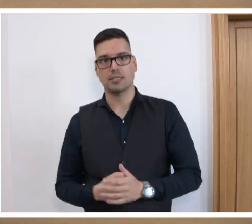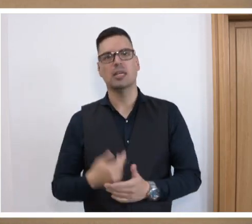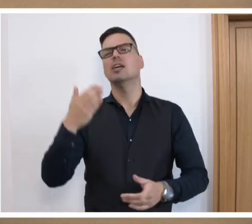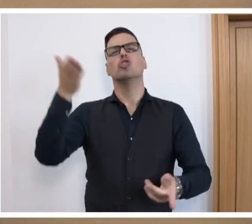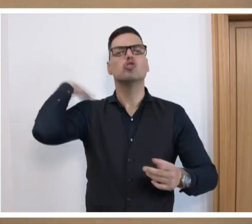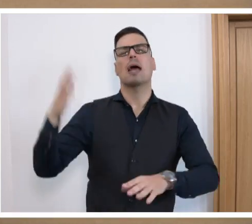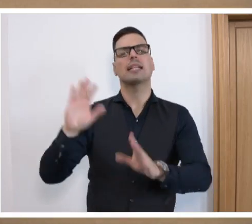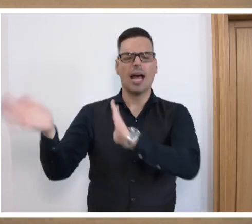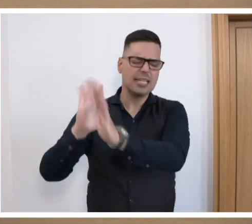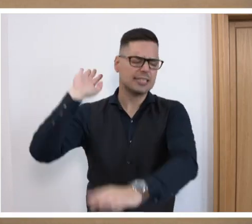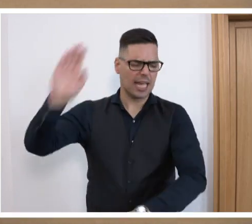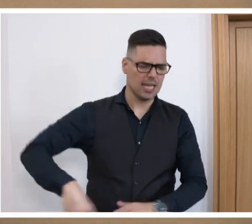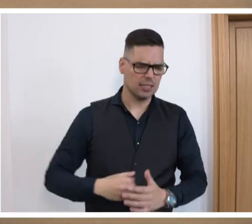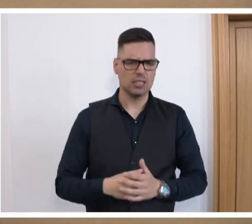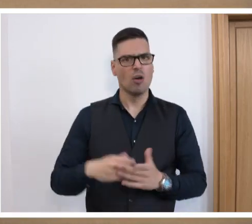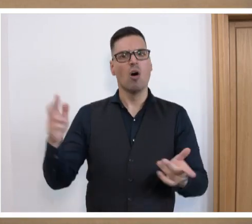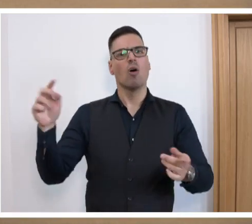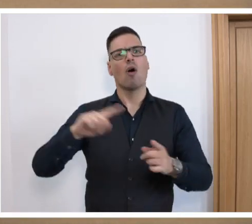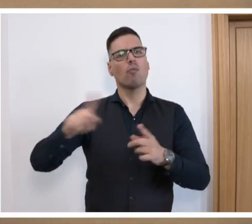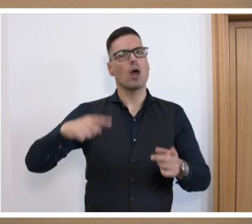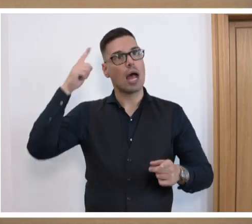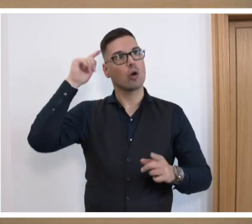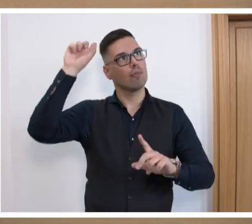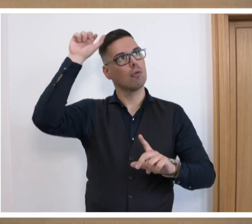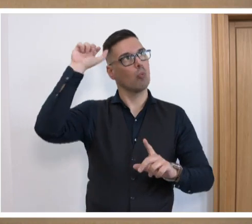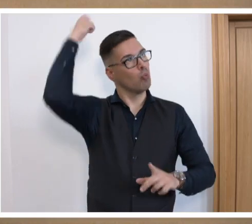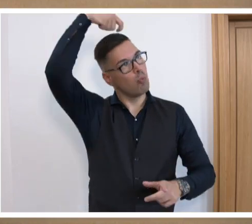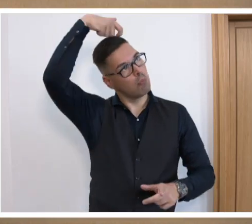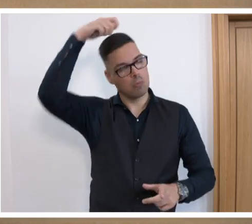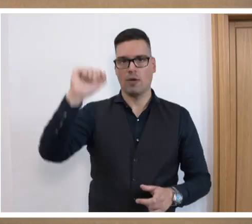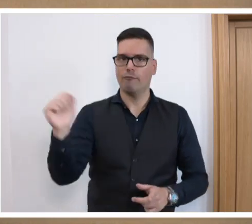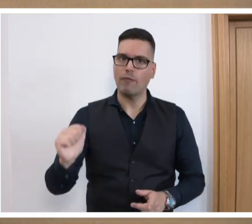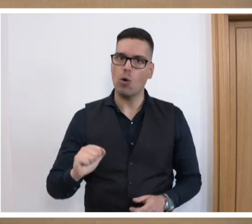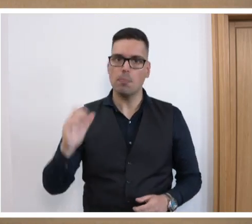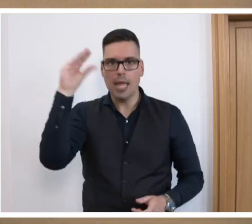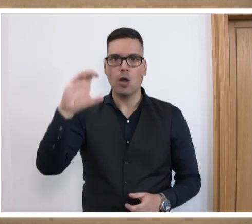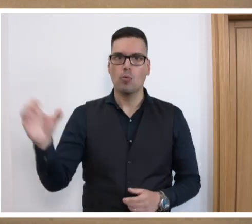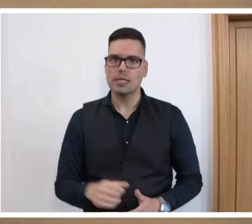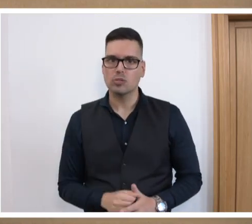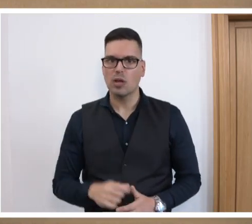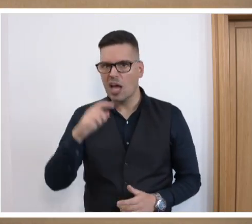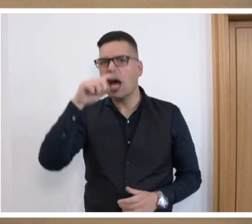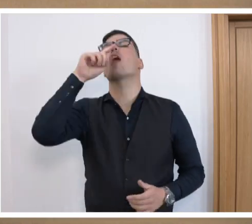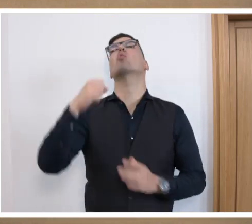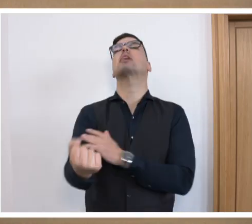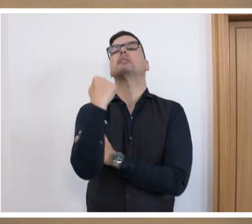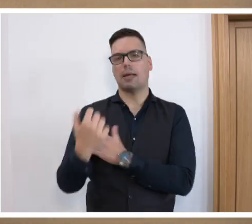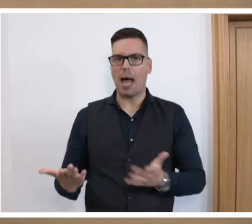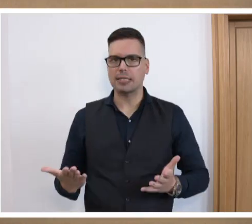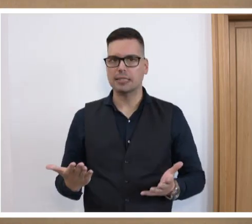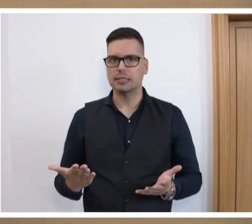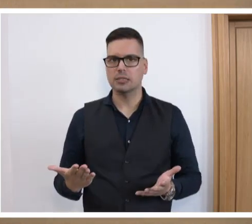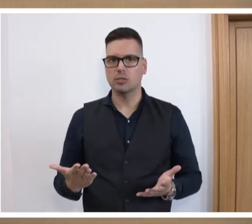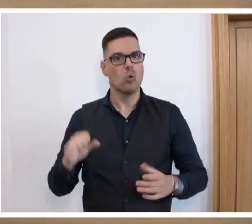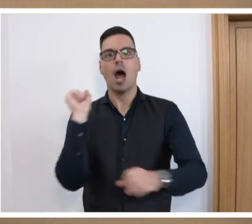klar. Woher kommt dieser unerklärliche Sinneswandel, Herr Kommersow? Ist das auch Ausdruck der Arroganz der Macht? Oder können Sie sich vielleicht